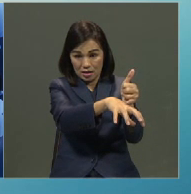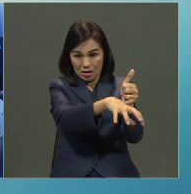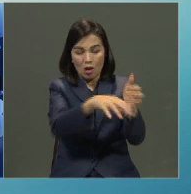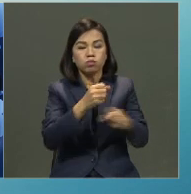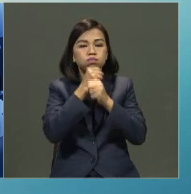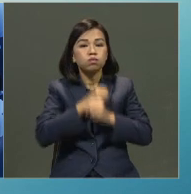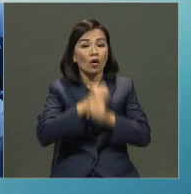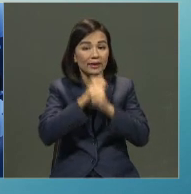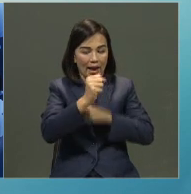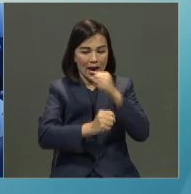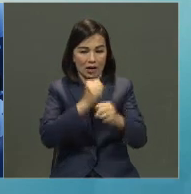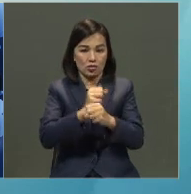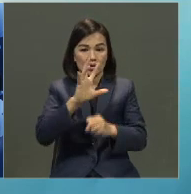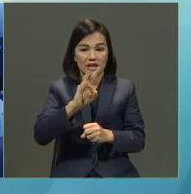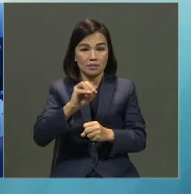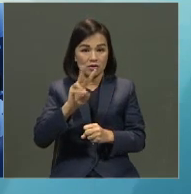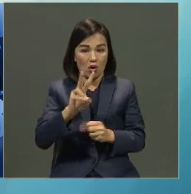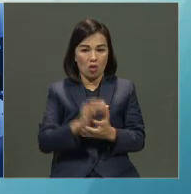พฤษภาคมก็มาตรวจพบเชื้อนี่นะครับเพราะฉะนั้นจะเห็นว่ามีการไปที่โรงพยาบาลซึ่งเป็นความเสี่ยงคนสูงอายุนะครับ72